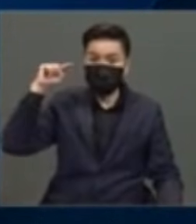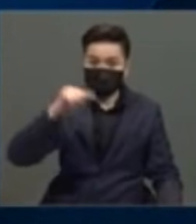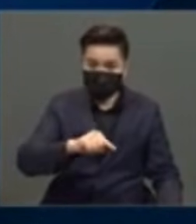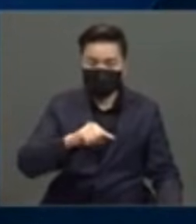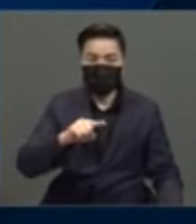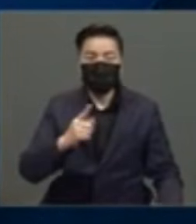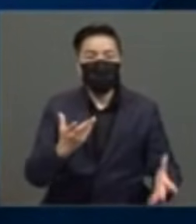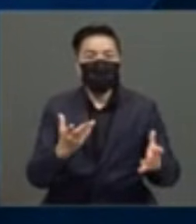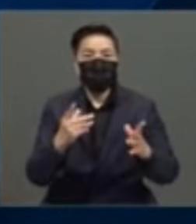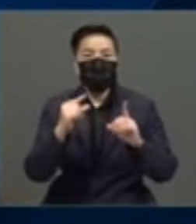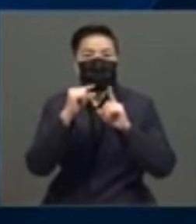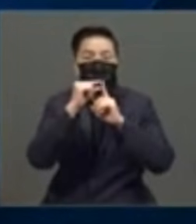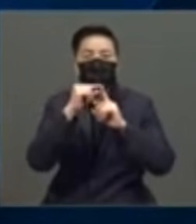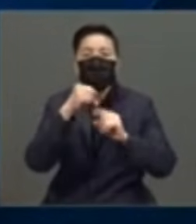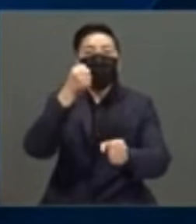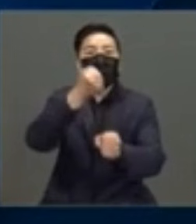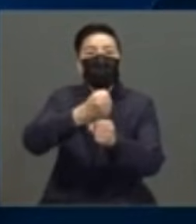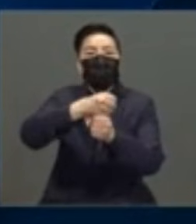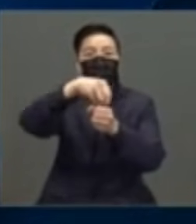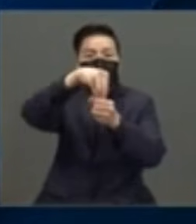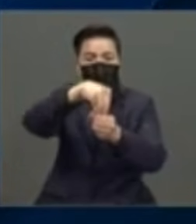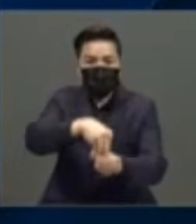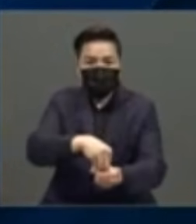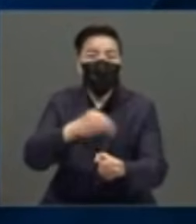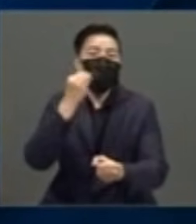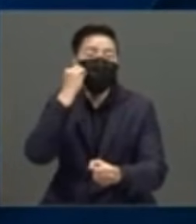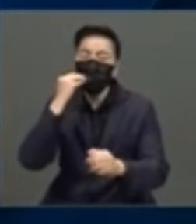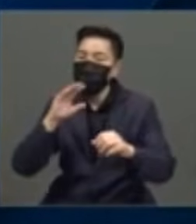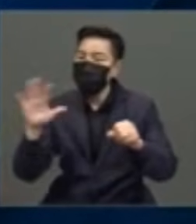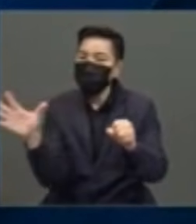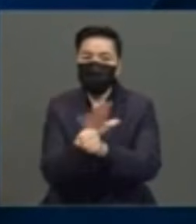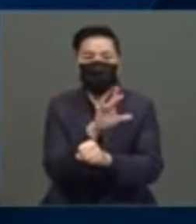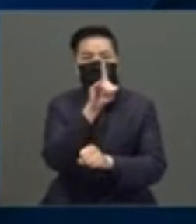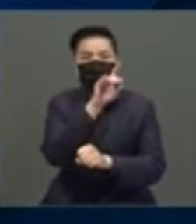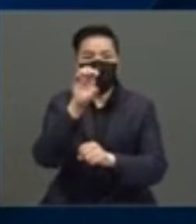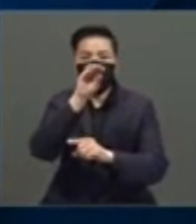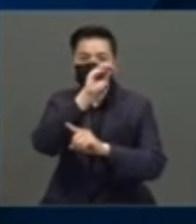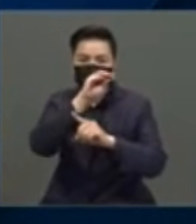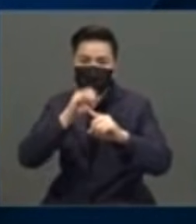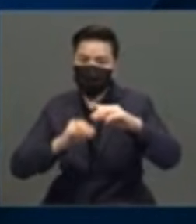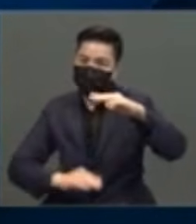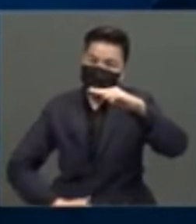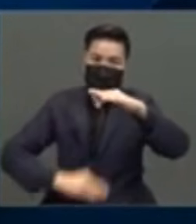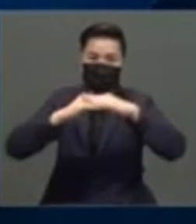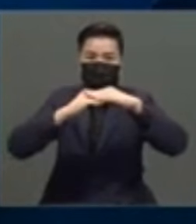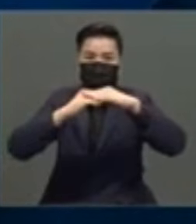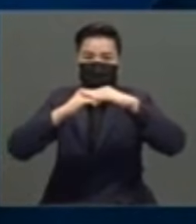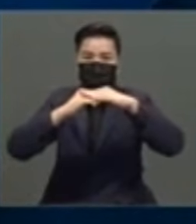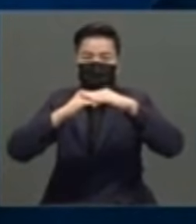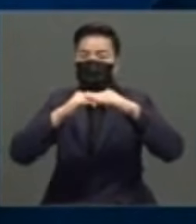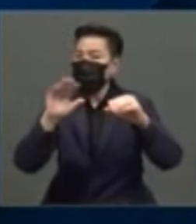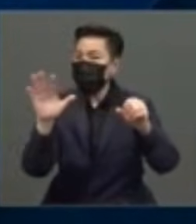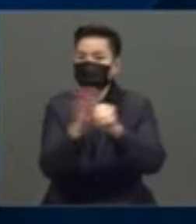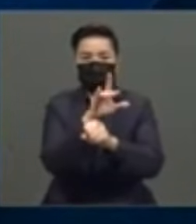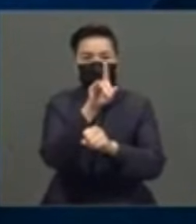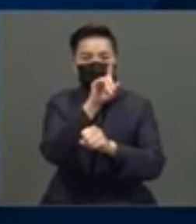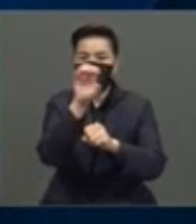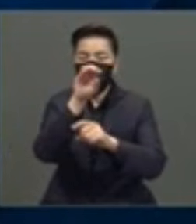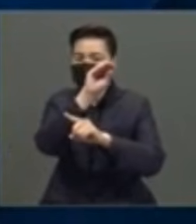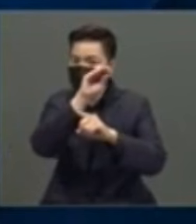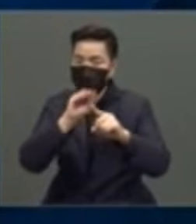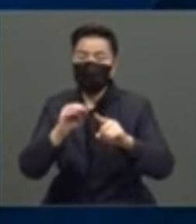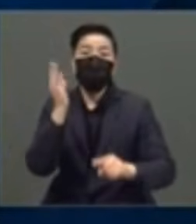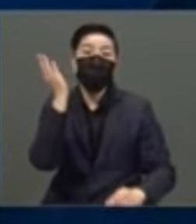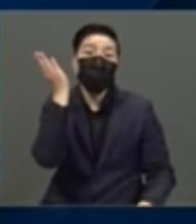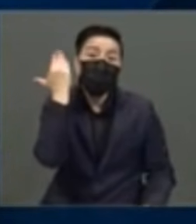คีย์เวิร์ดจะอยู่ที่ให้ work from home ขั้นสูงสุดเต็มจำนวนหมายถึงว่า